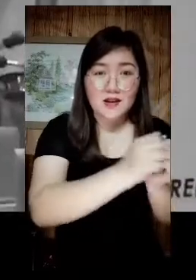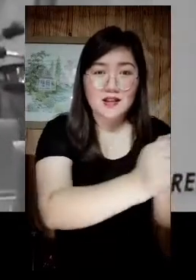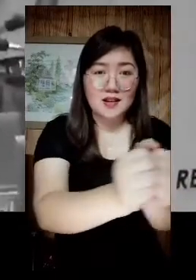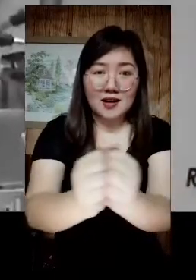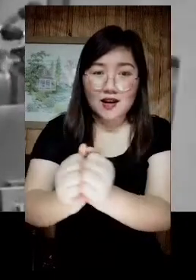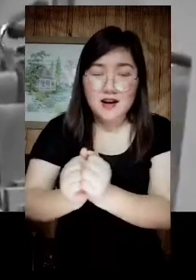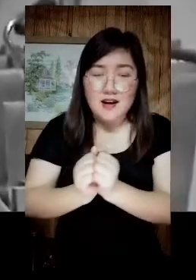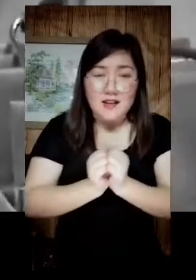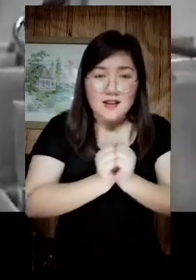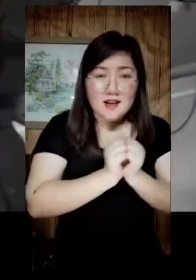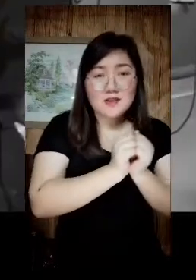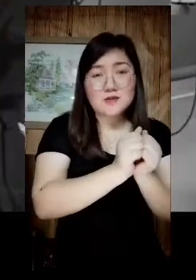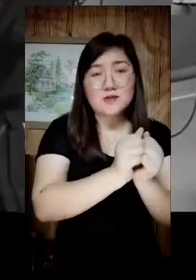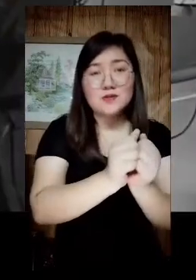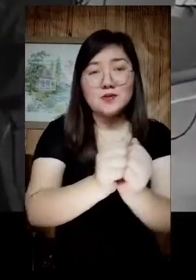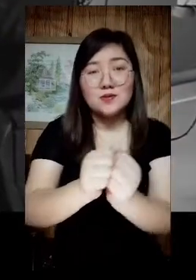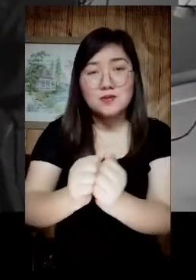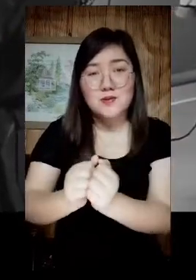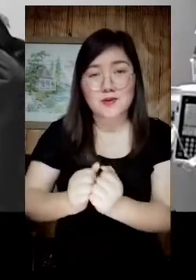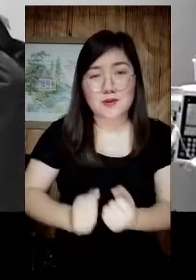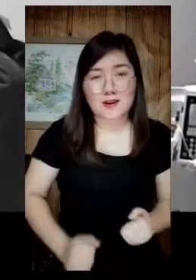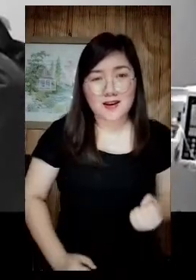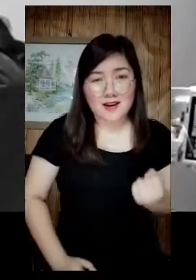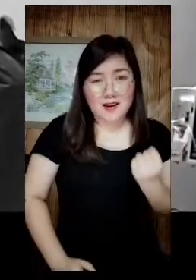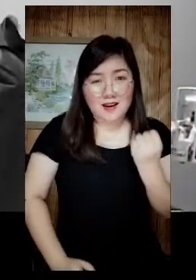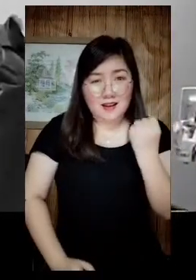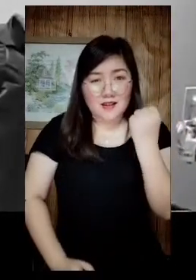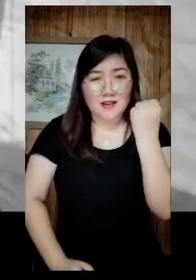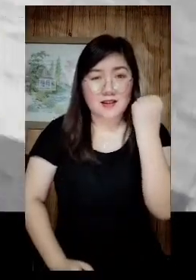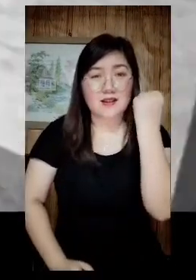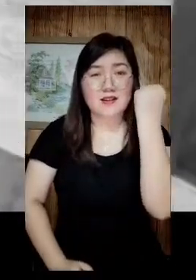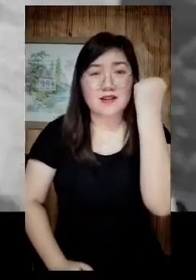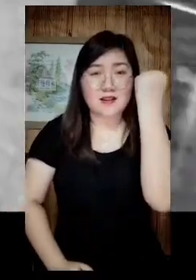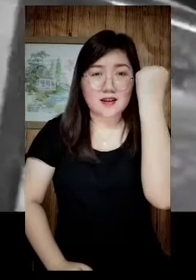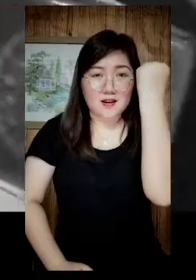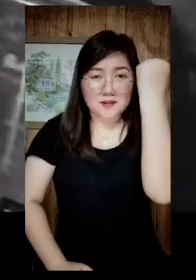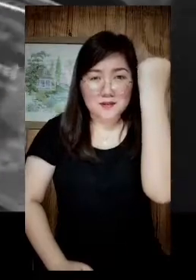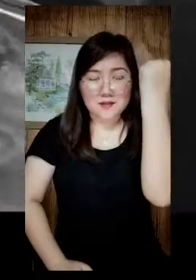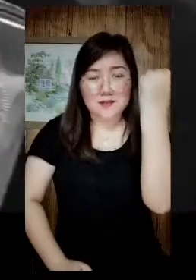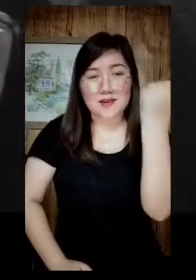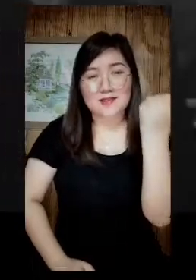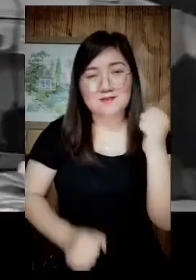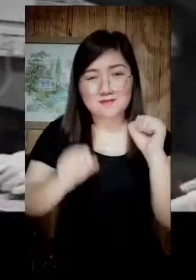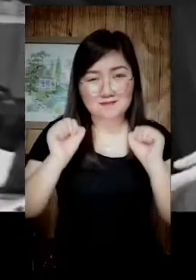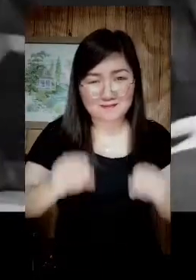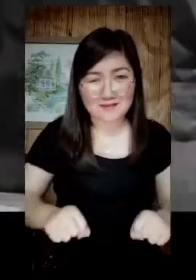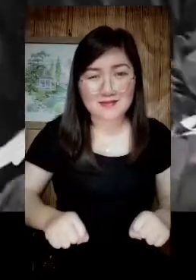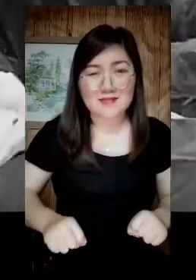Sama-sama lahat ay susulong. Basta tayo'y